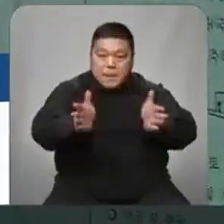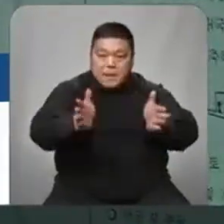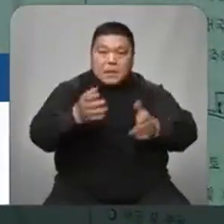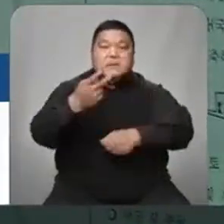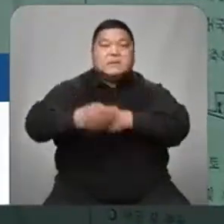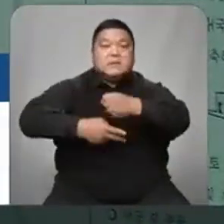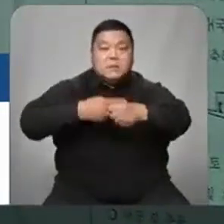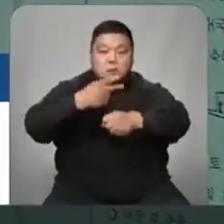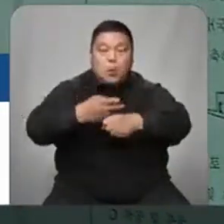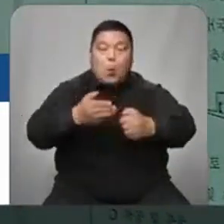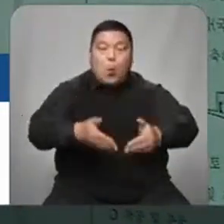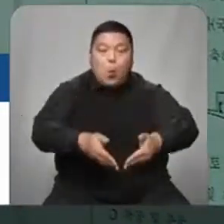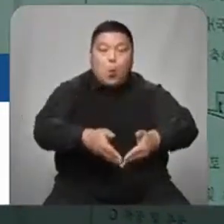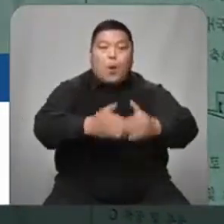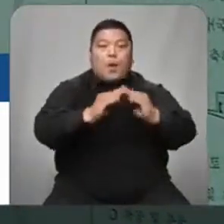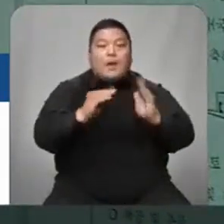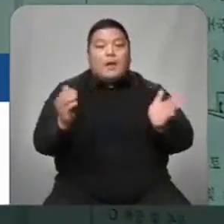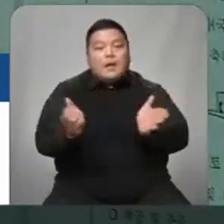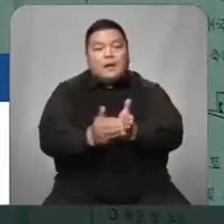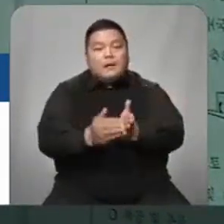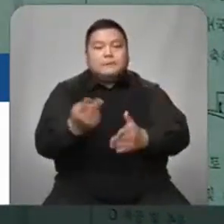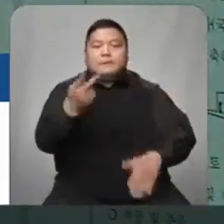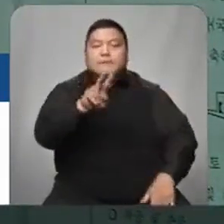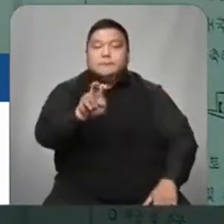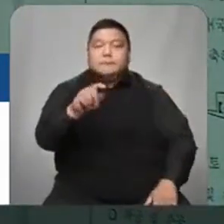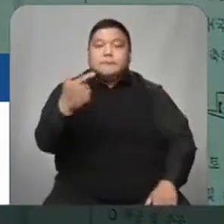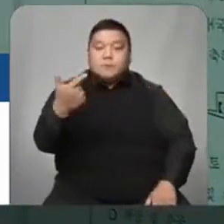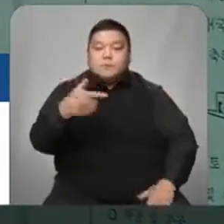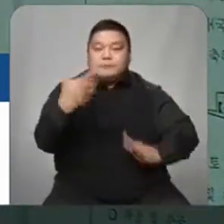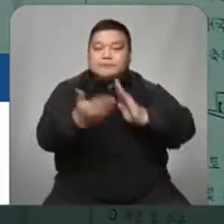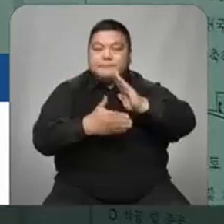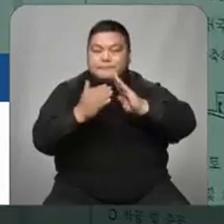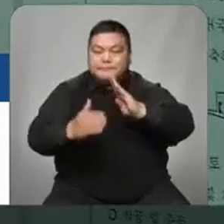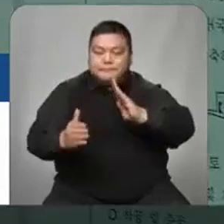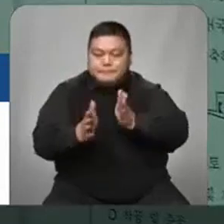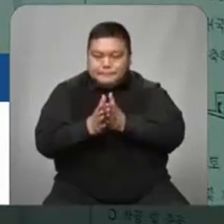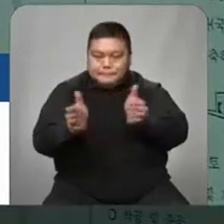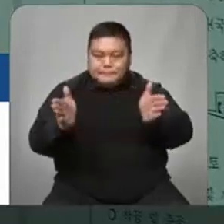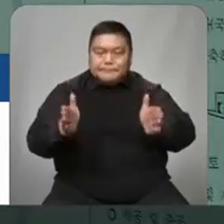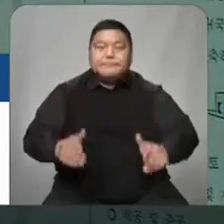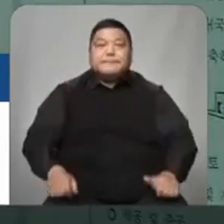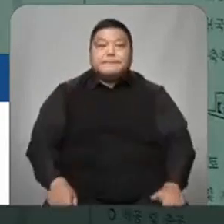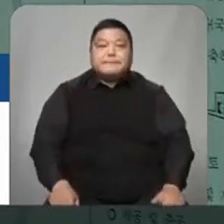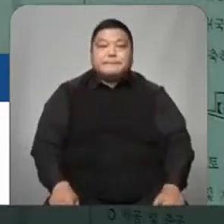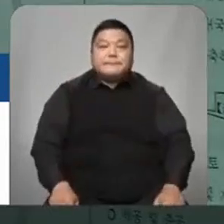공사기간 2년을 거쳐서 2026년도에 상업운전을 할